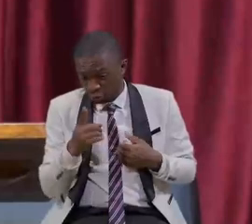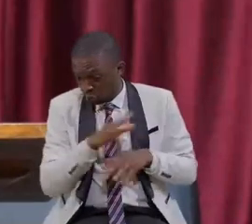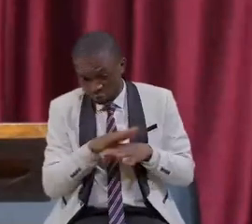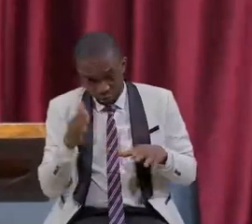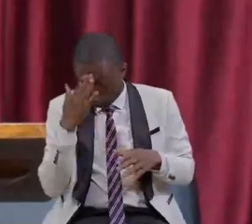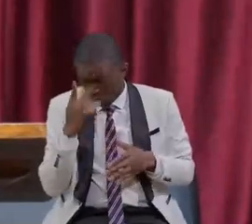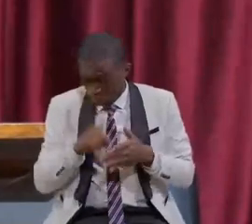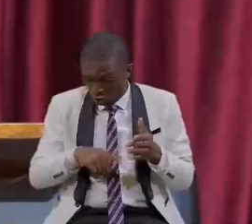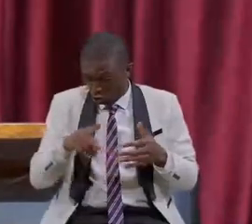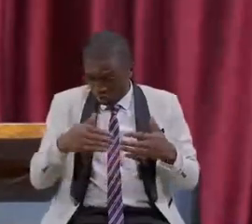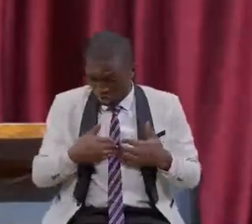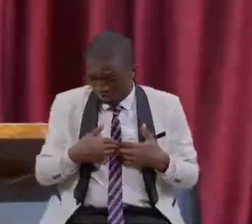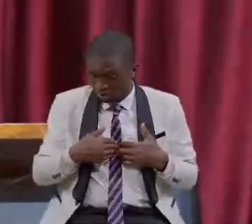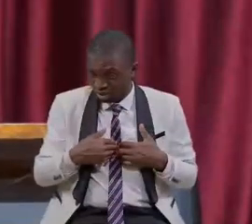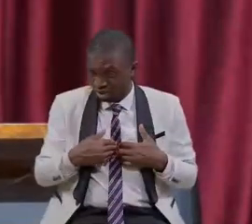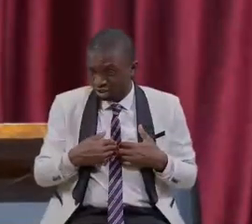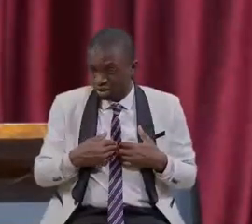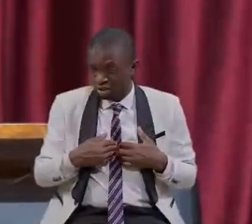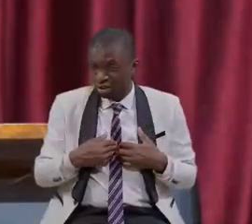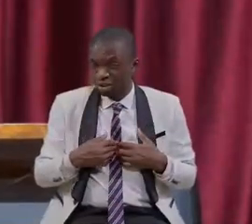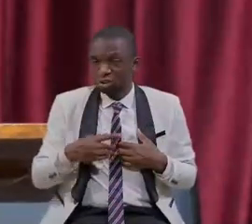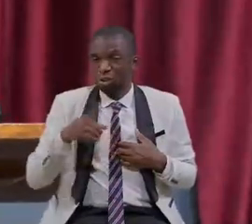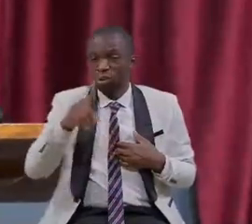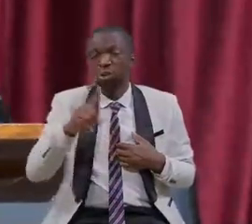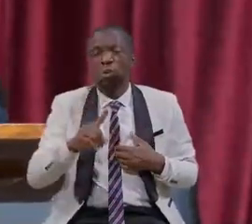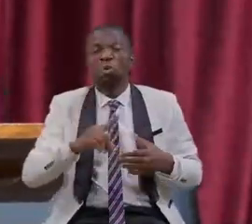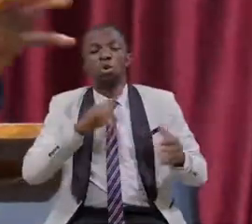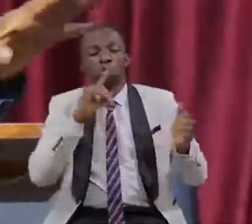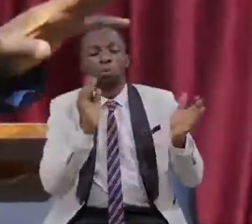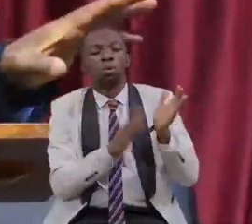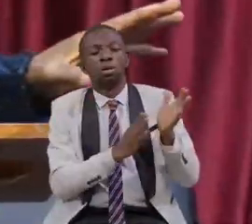nous avons. Nous mettons l'accent sur ce qu'ils ont.